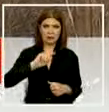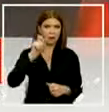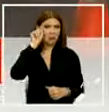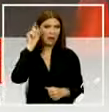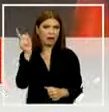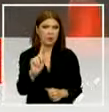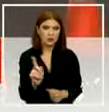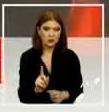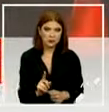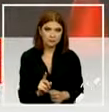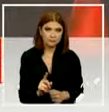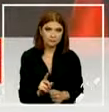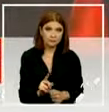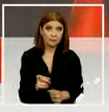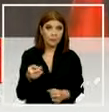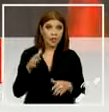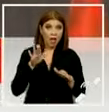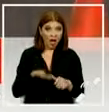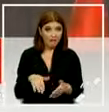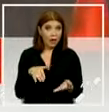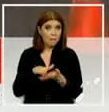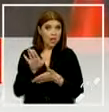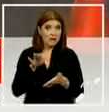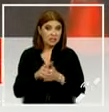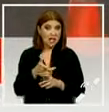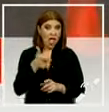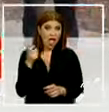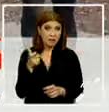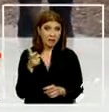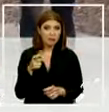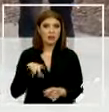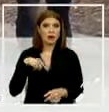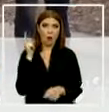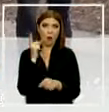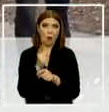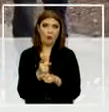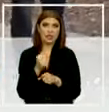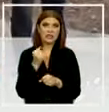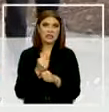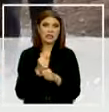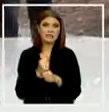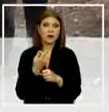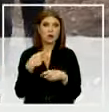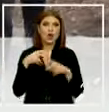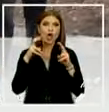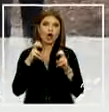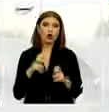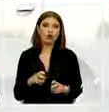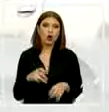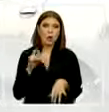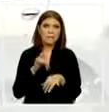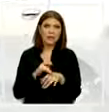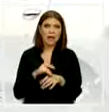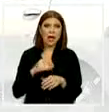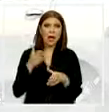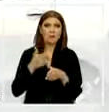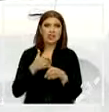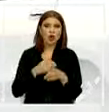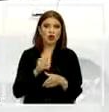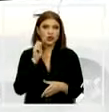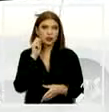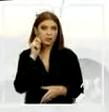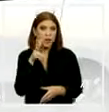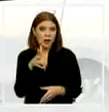serios. Mai ales că având acele permise de portarmă, era obligat să facă un control medical psihologic periodic. Sabău